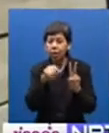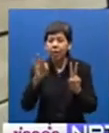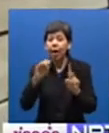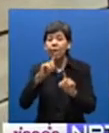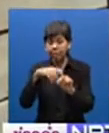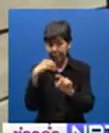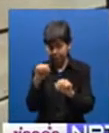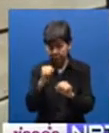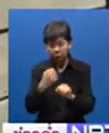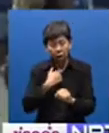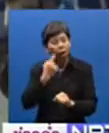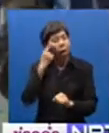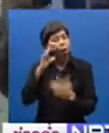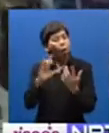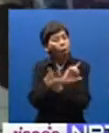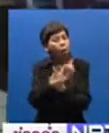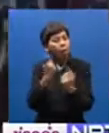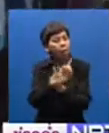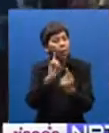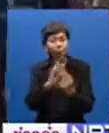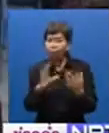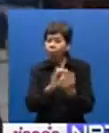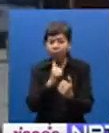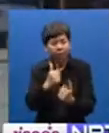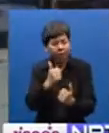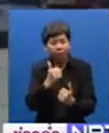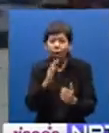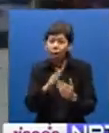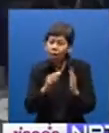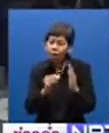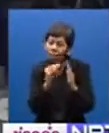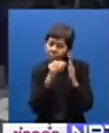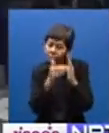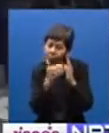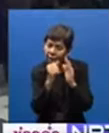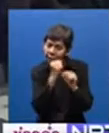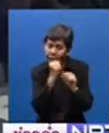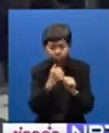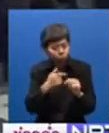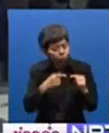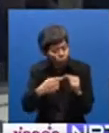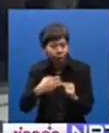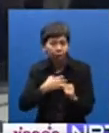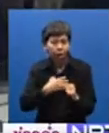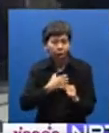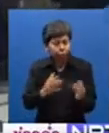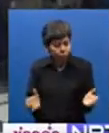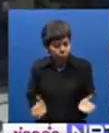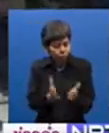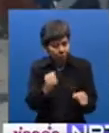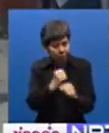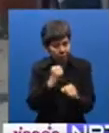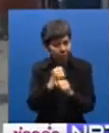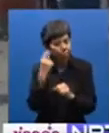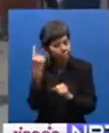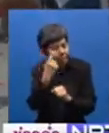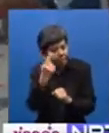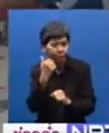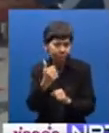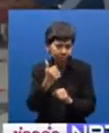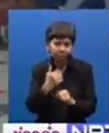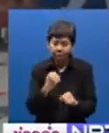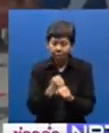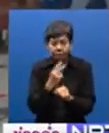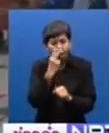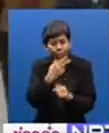คมเพื่ออนุรักษ์และส่งเสริมวัฒนธรรมประเพณีอันดีงามของท้องถิ่นให้คงอยู่สืบไปเพื่อส่งเสริมและพัฒนาการท่องเที่ยวซึ่งเป็น